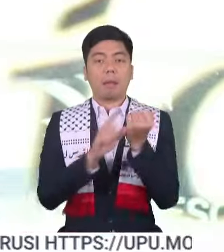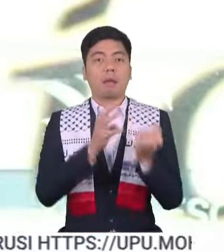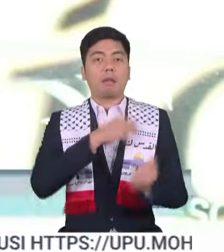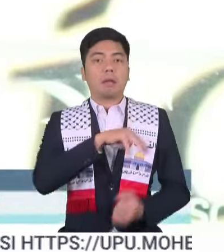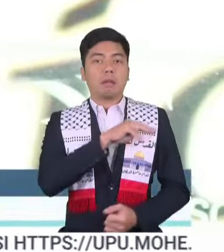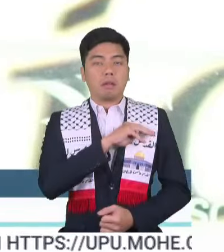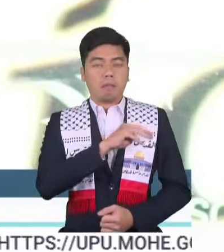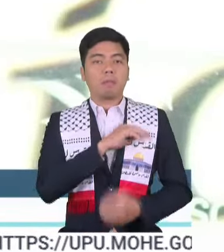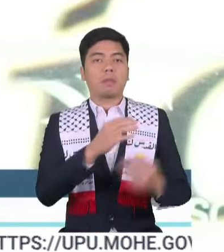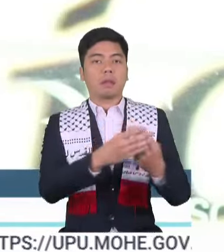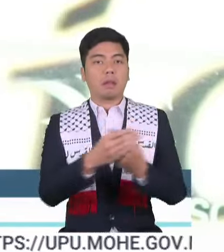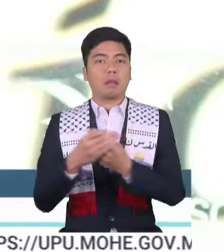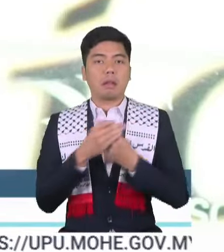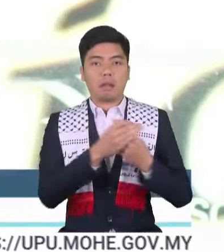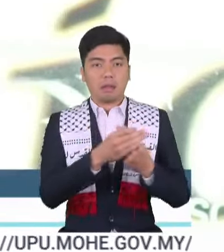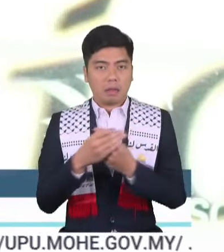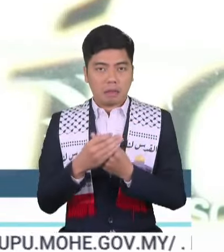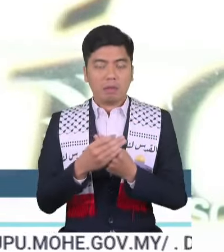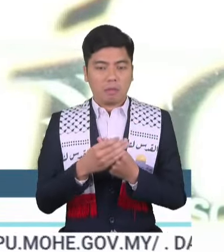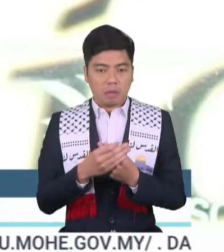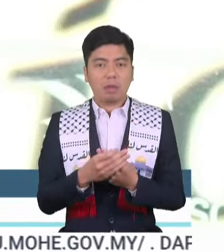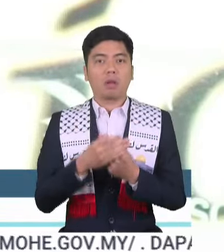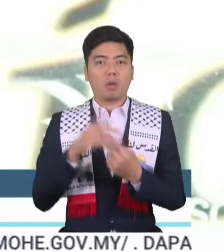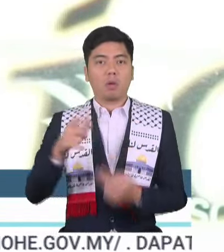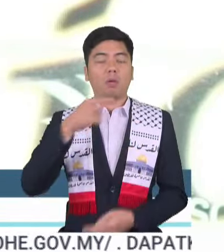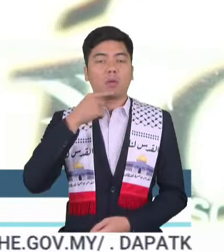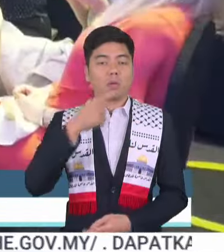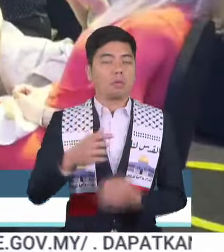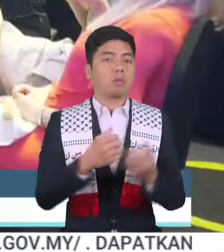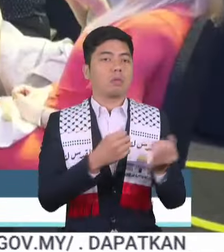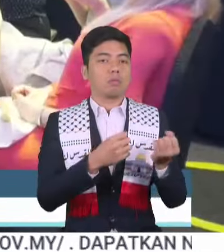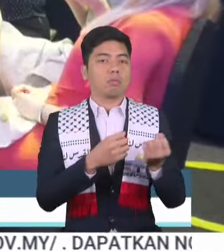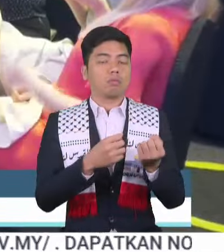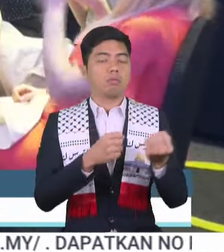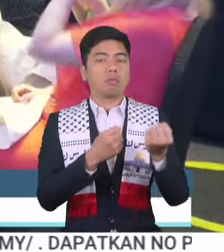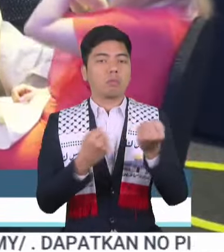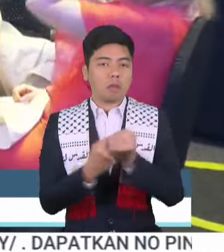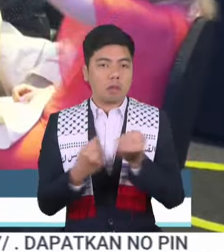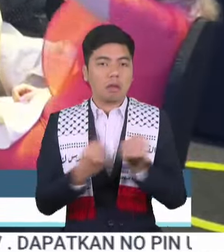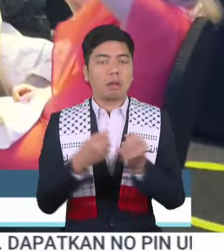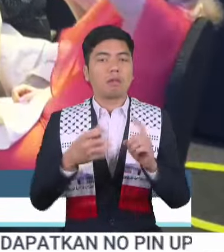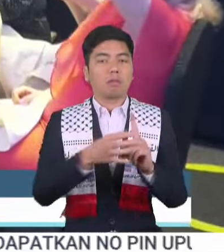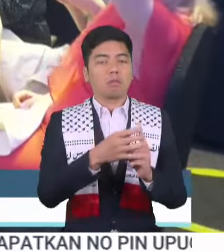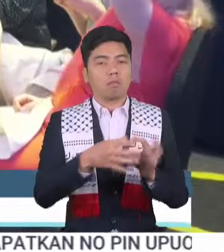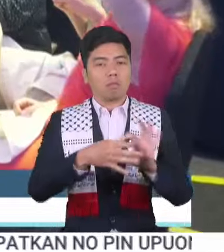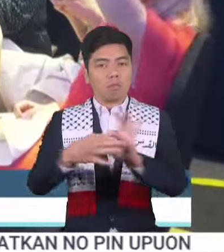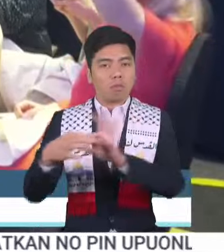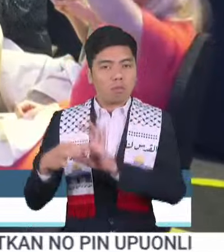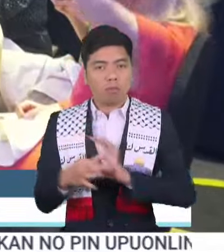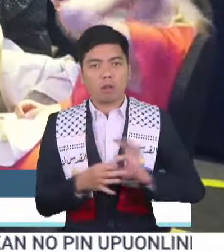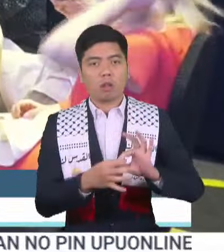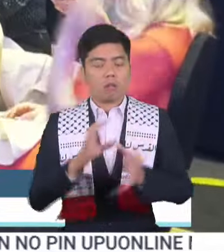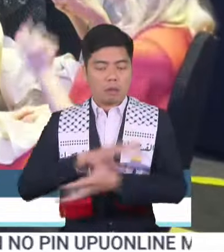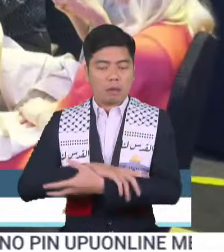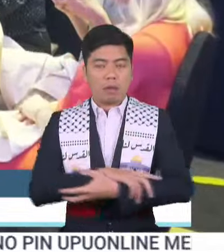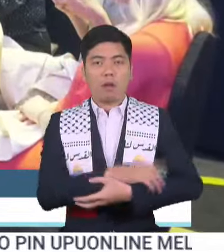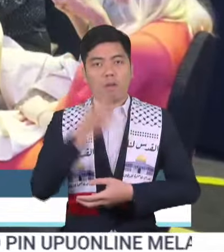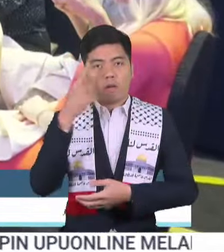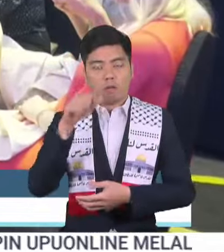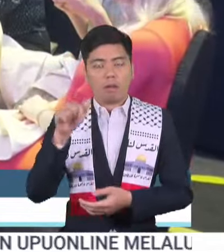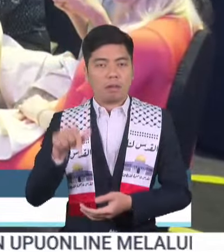Timbalan Menteri Perpaduan Negara Saraswati Kandasamy menyeru sokongan semua pihak untuk turut sama menyumbang menyokong usaha MUNI